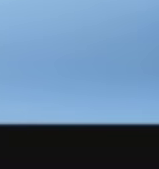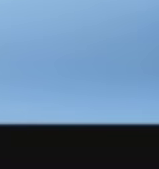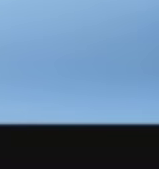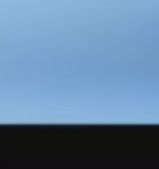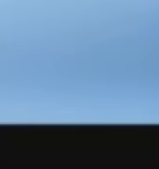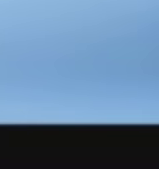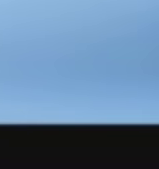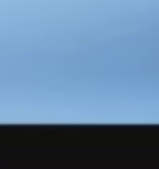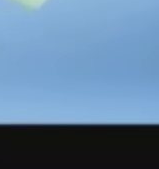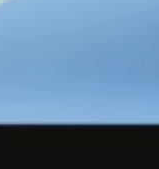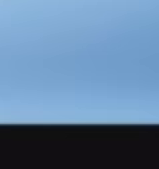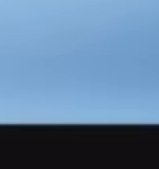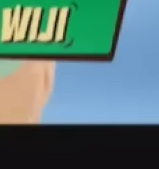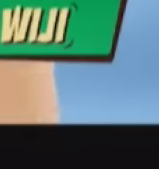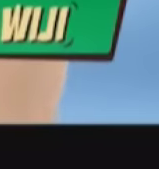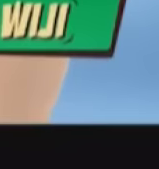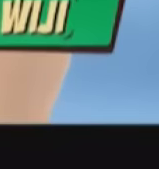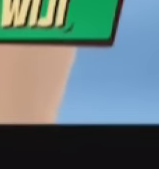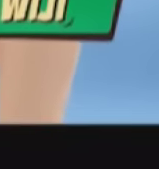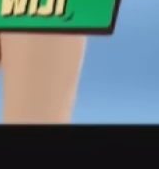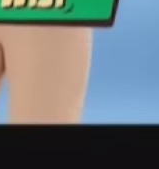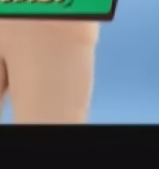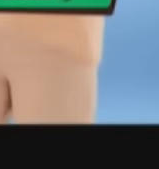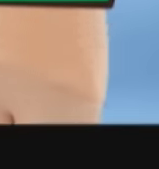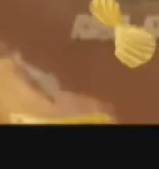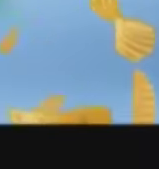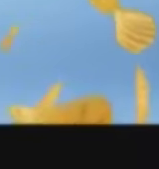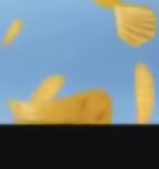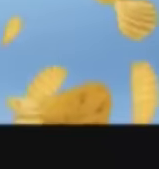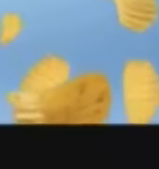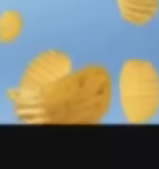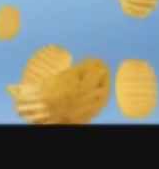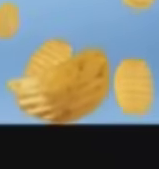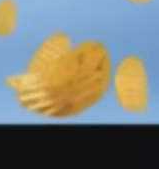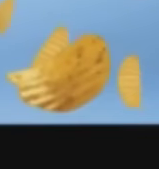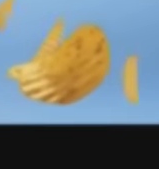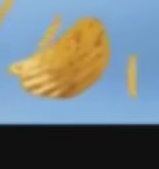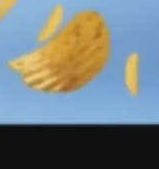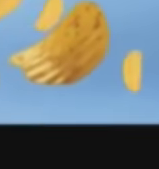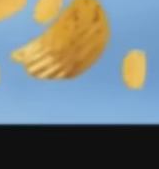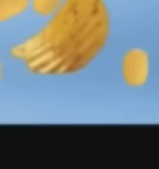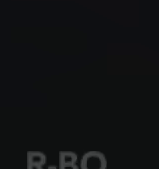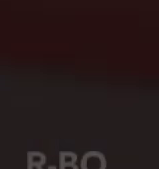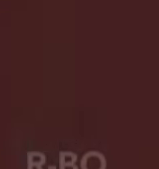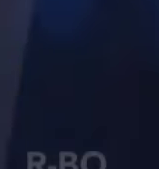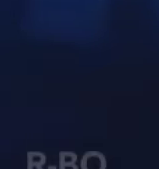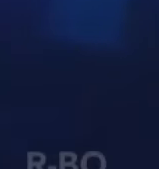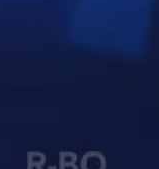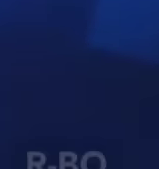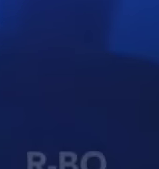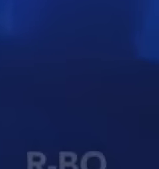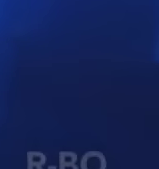Pilih aku dong. Dukung kami jadi pemenang 500 juta.